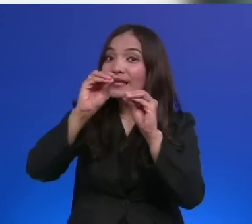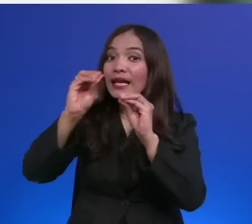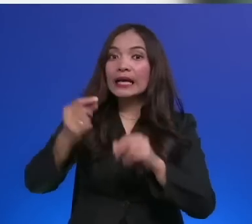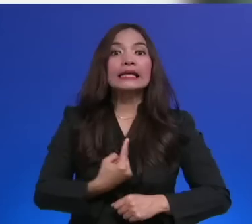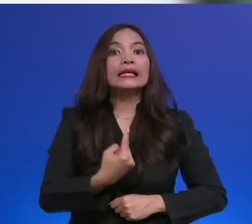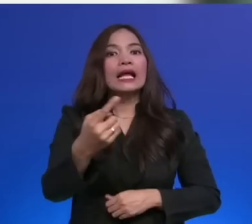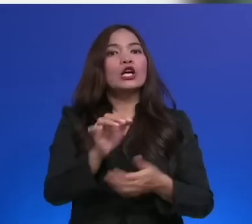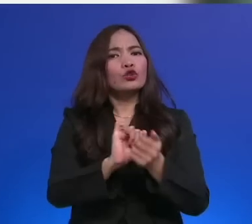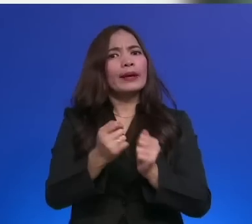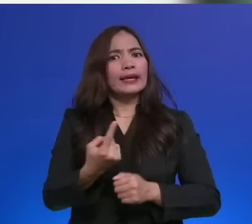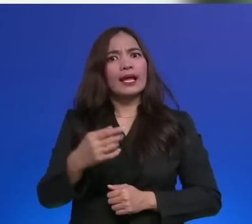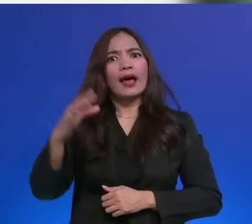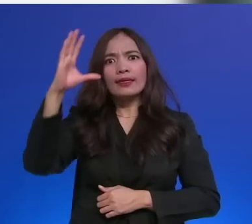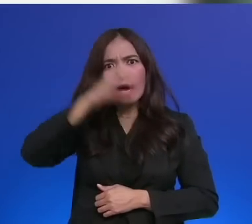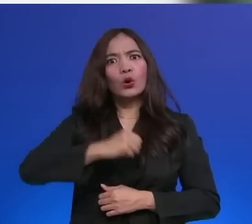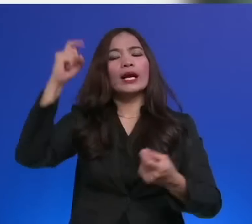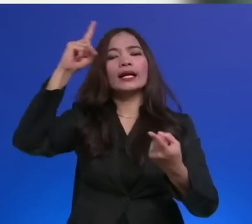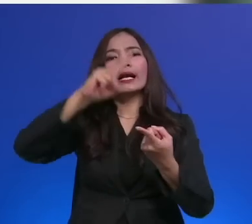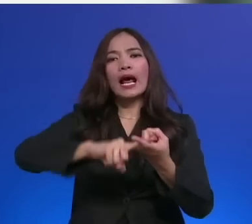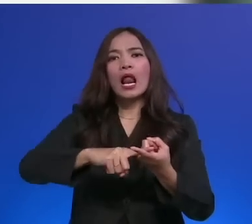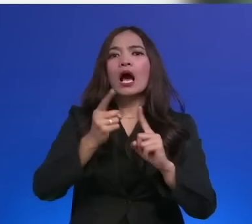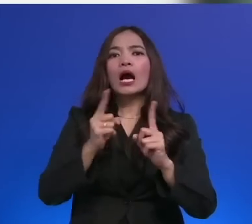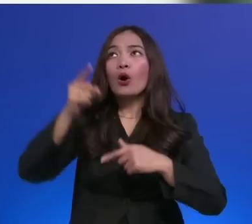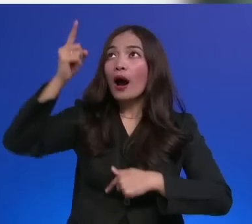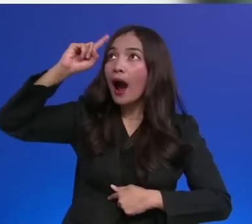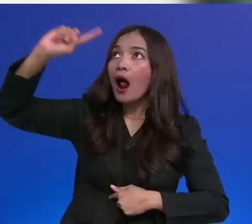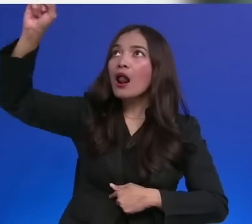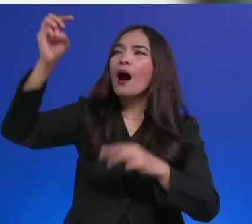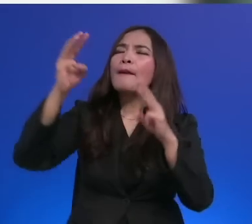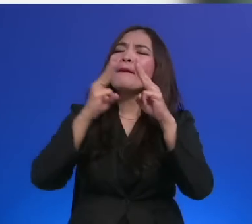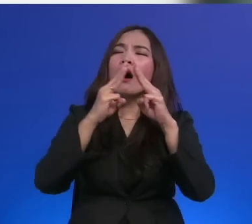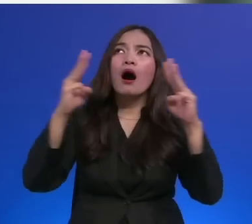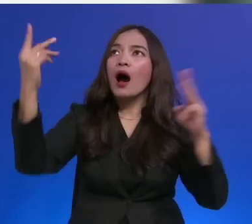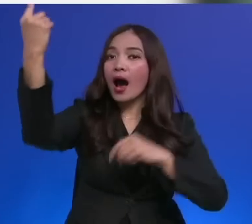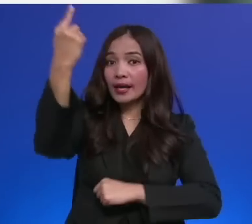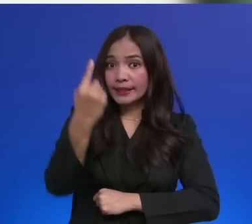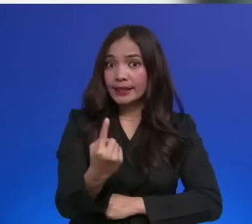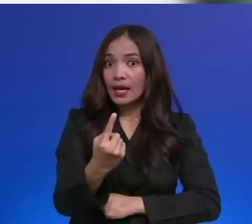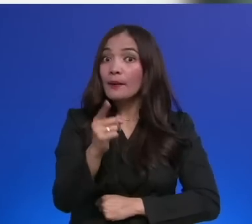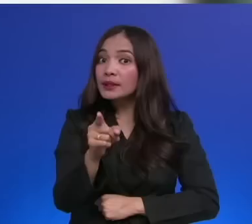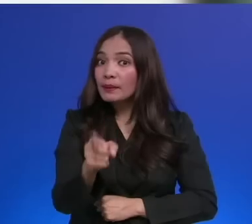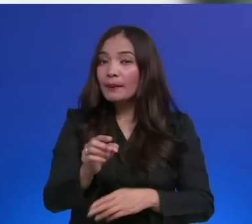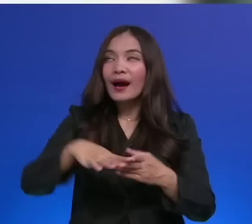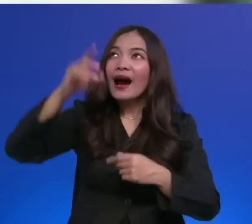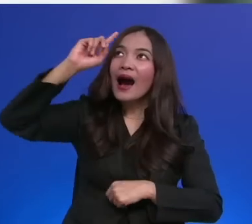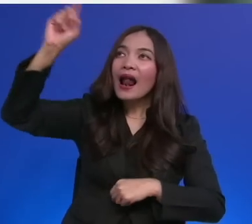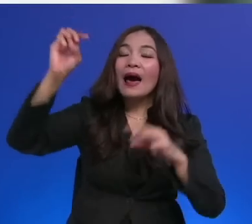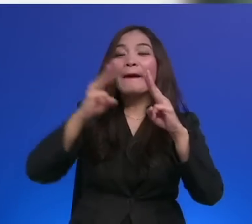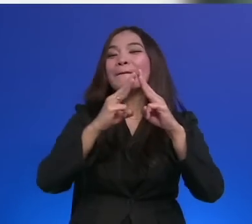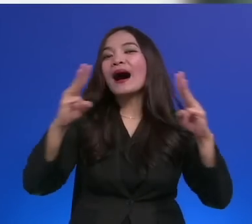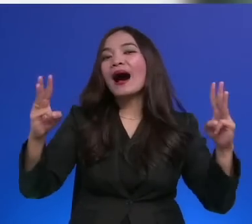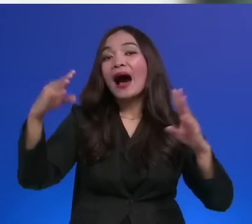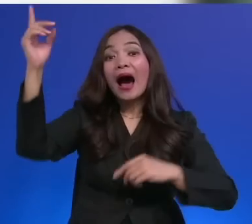Dia Allah yang Maha Hadir. Mempercayai Allah itu Allah yang hadir, Allah yang